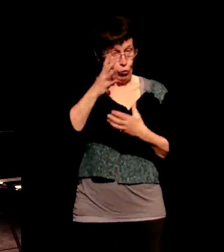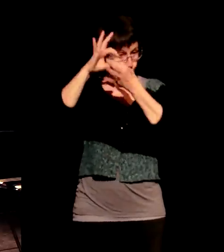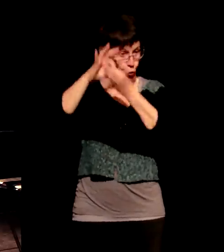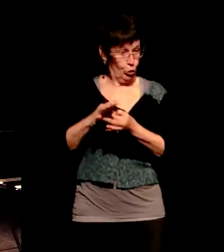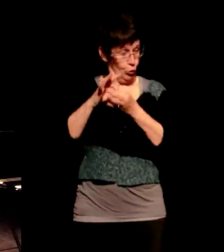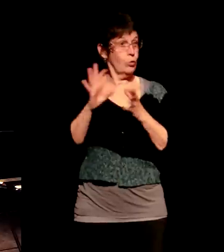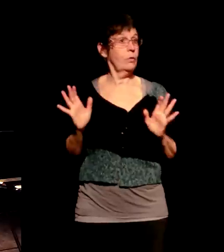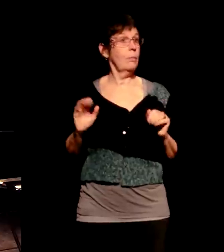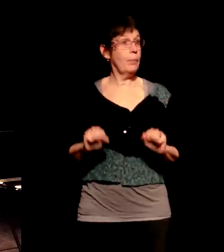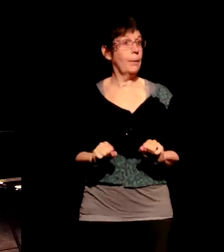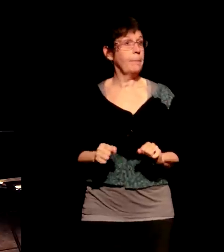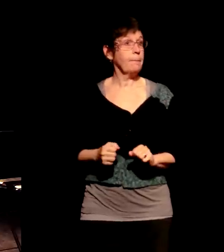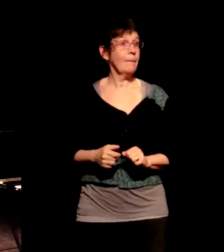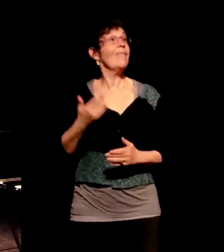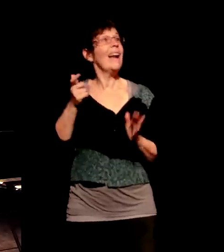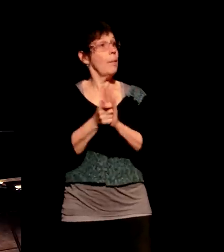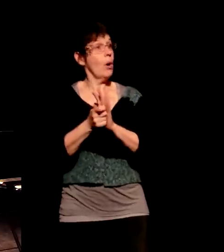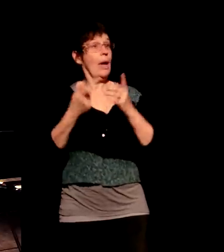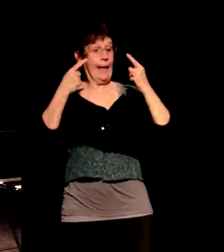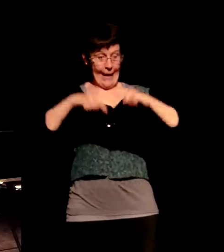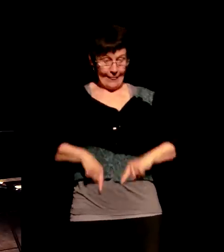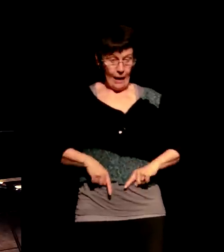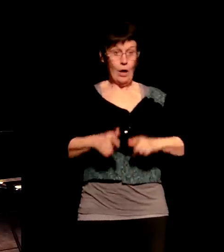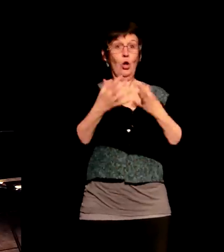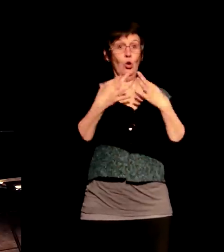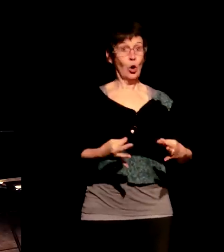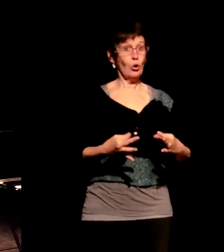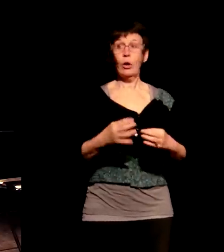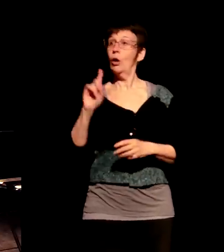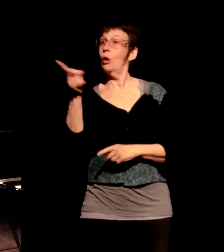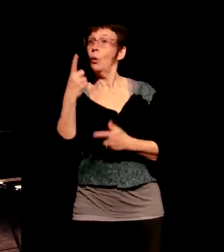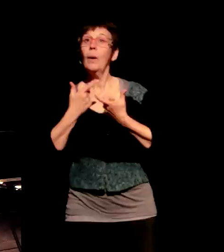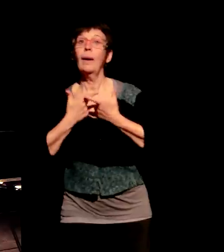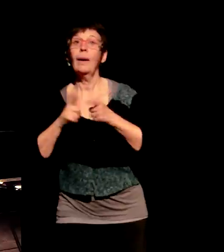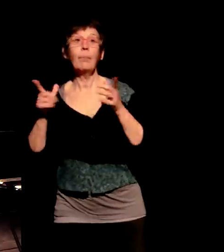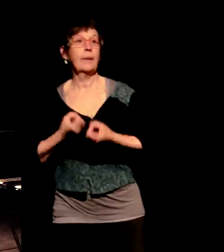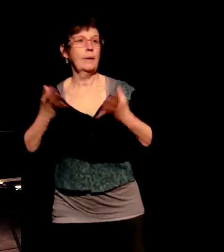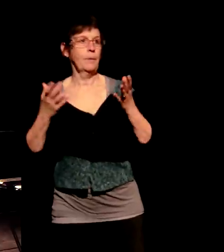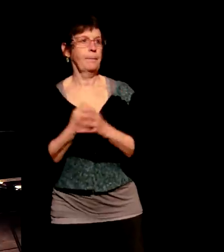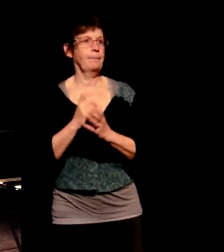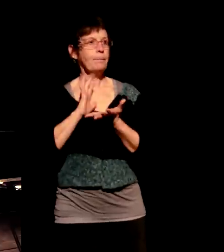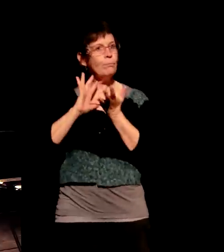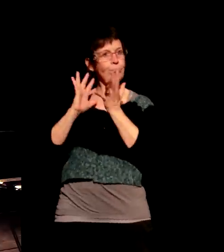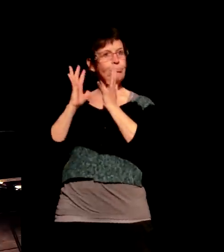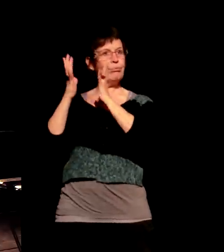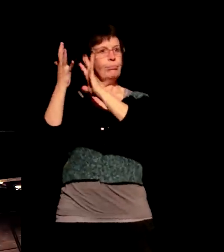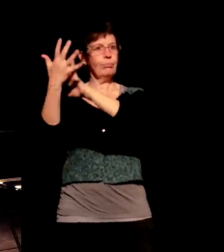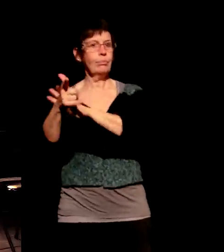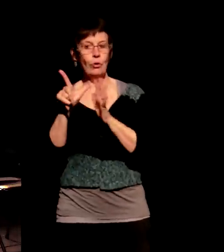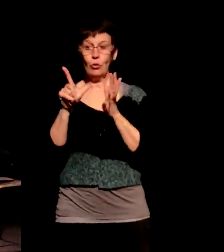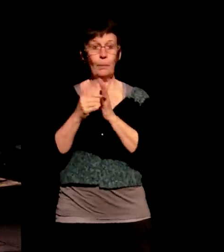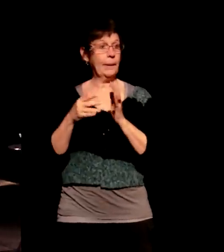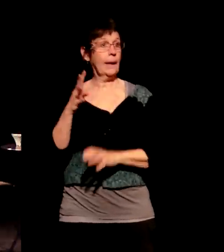c'était l'État est neutre et tout le monde peut s'exprimer. Qu'est-ce que c'est devenu depuis 1994, 1998, 2004, depuis toutes les lois autour du